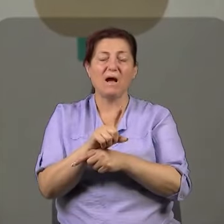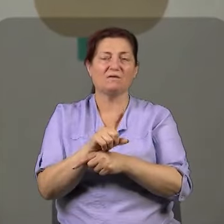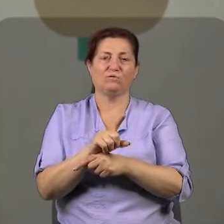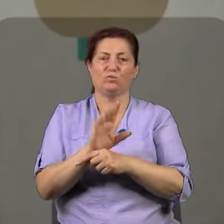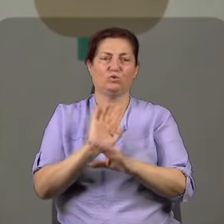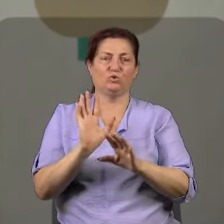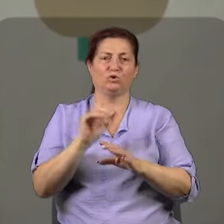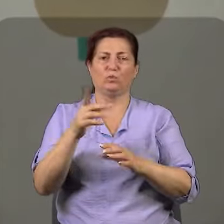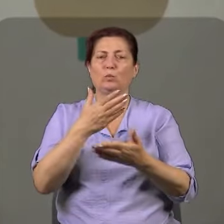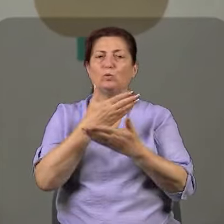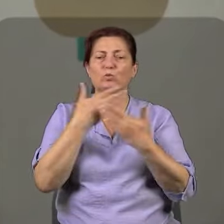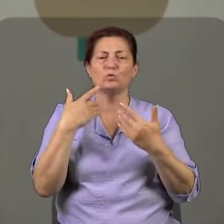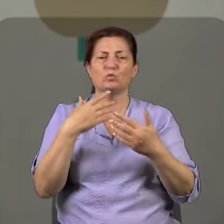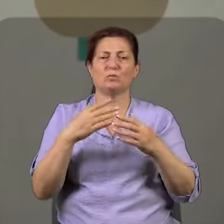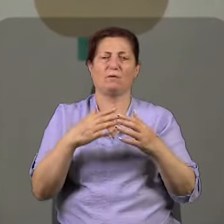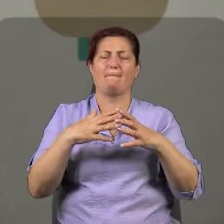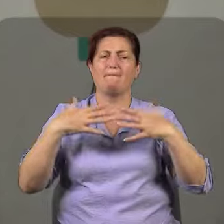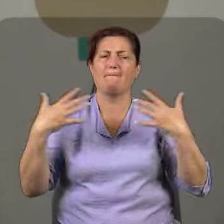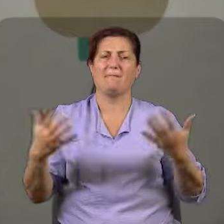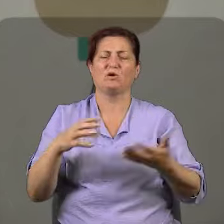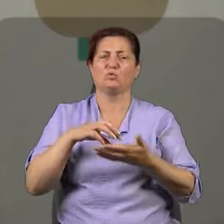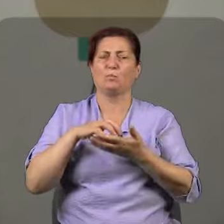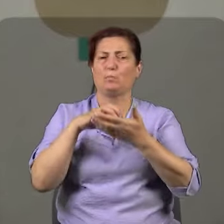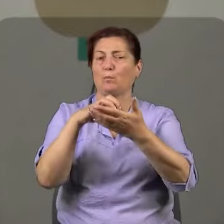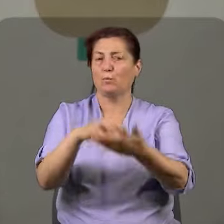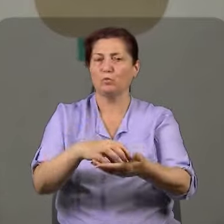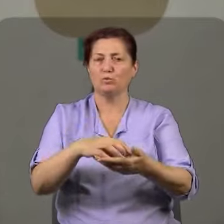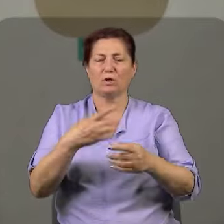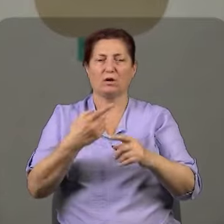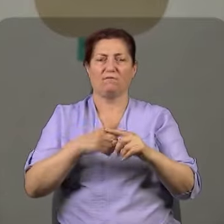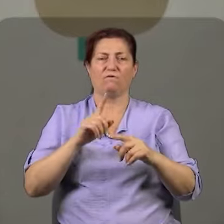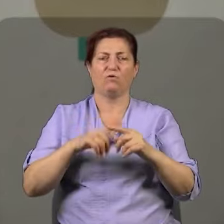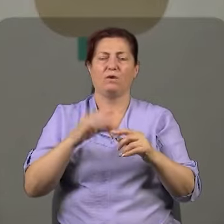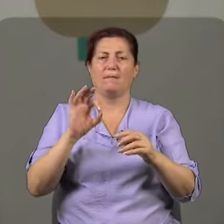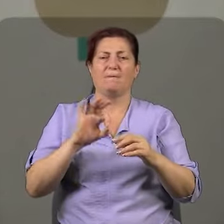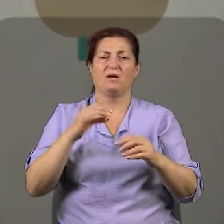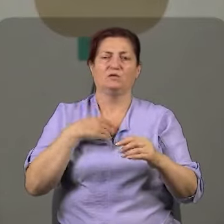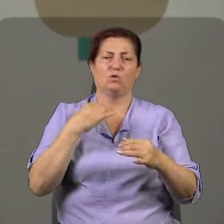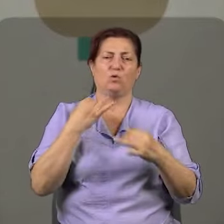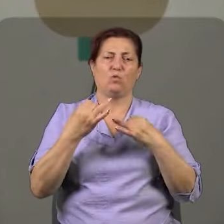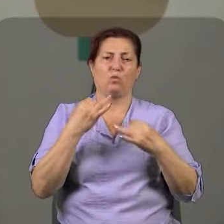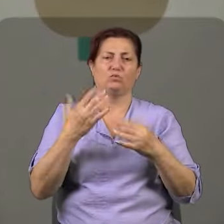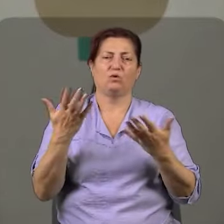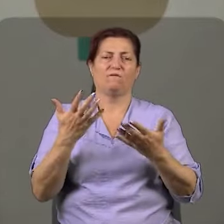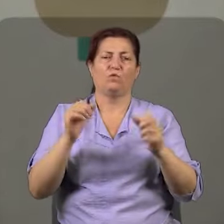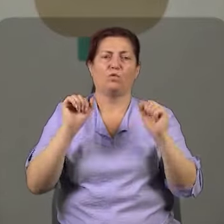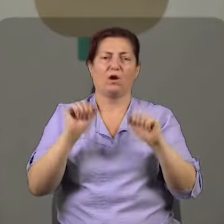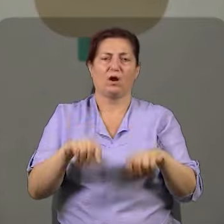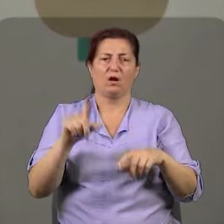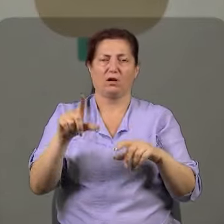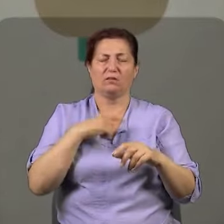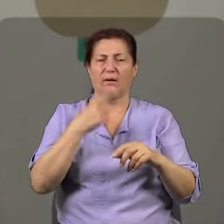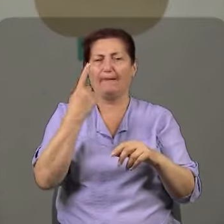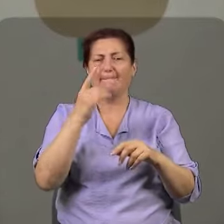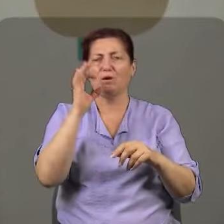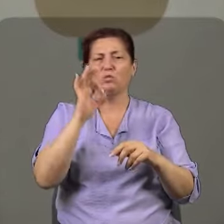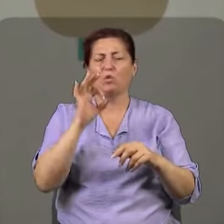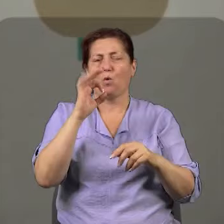դեպքում, ինքը ունի մեծ բյուջե, այն կարգի, որի մասին մենք խոսում ենք, հա, այսինքն այն, որ կարող է մեզ մոտեցնել այդ 1%-ին